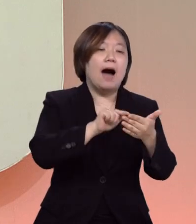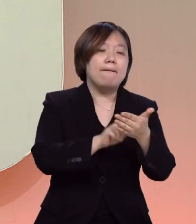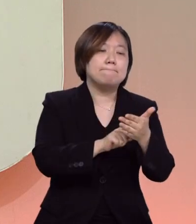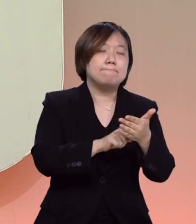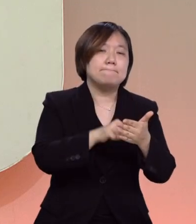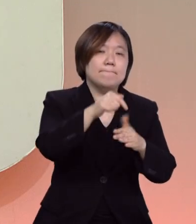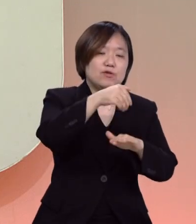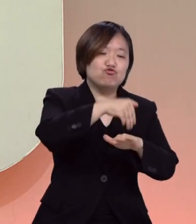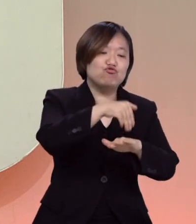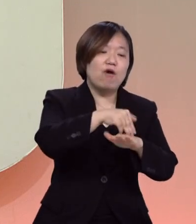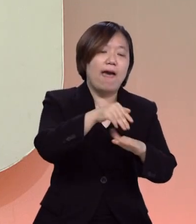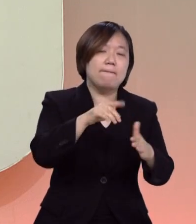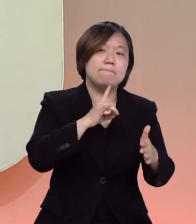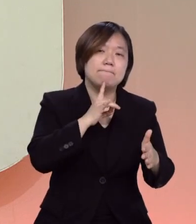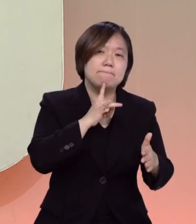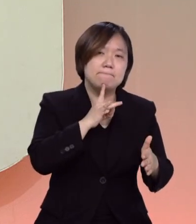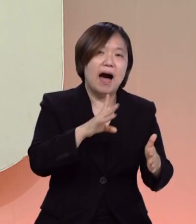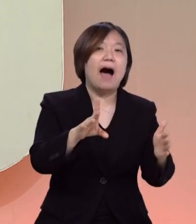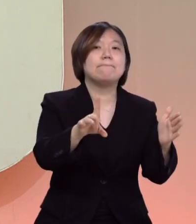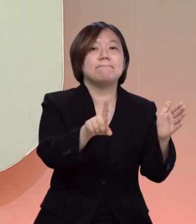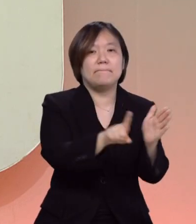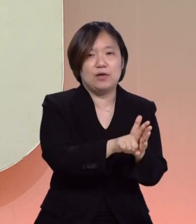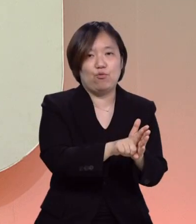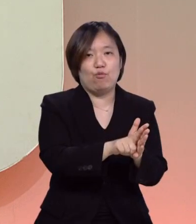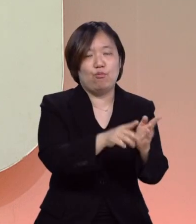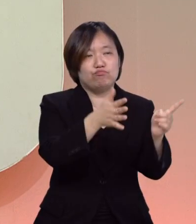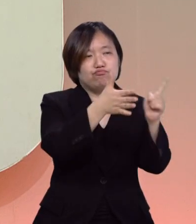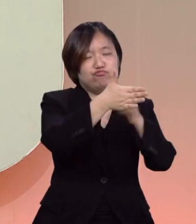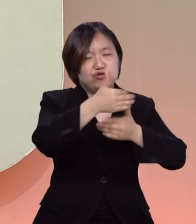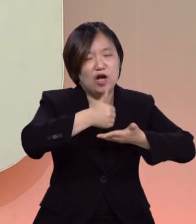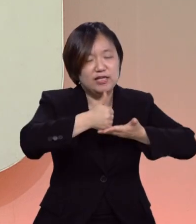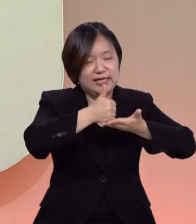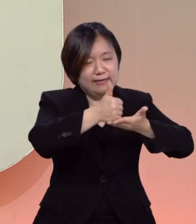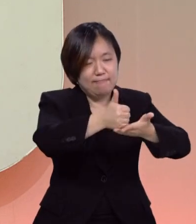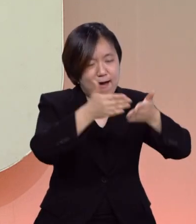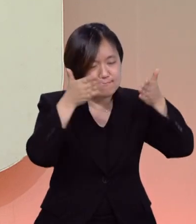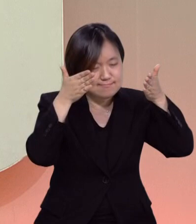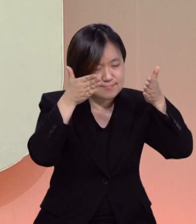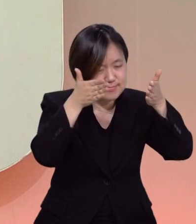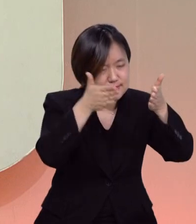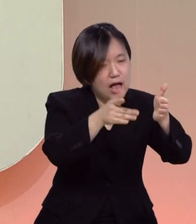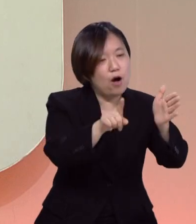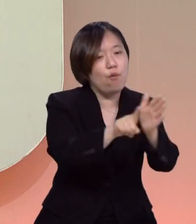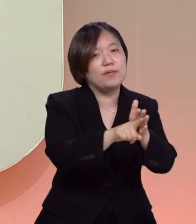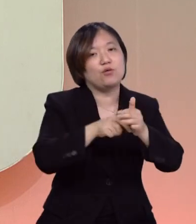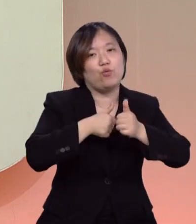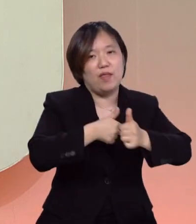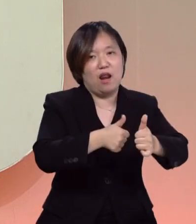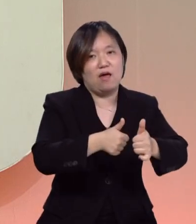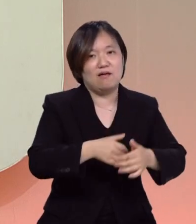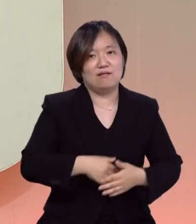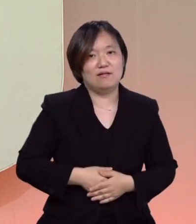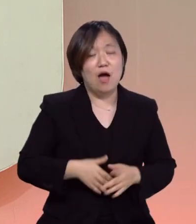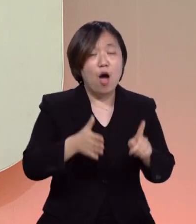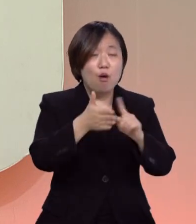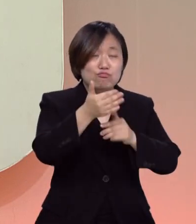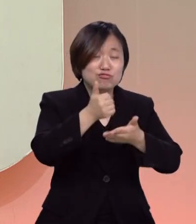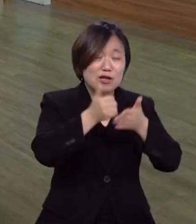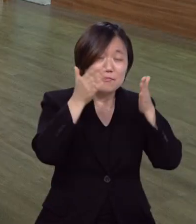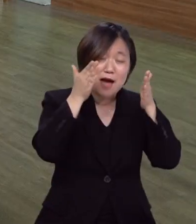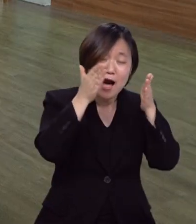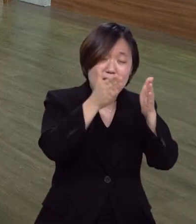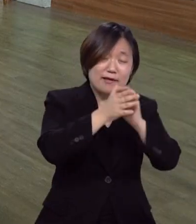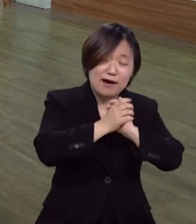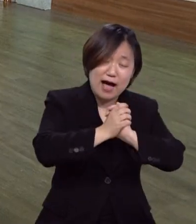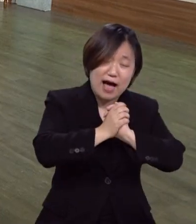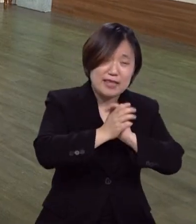불심을 딱 믿고 오로지 부처님께 의지해라 부처님을 향해서 기도하고 기도하고 간절히